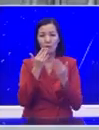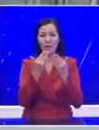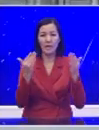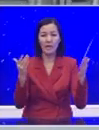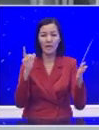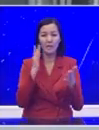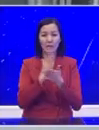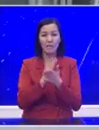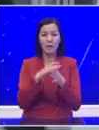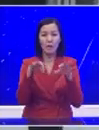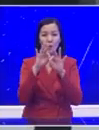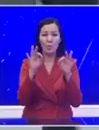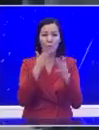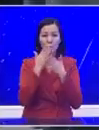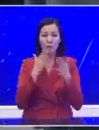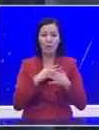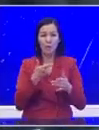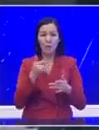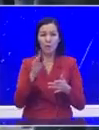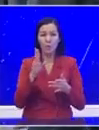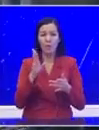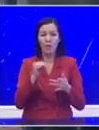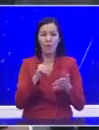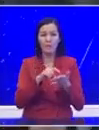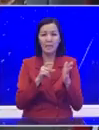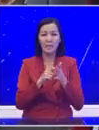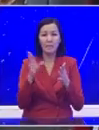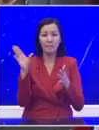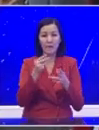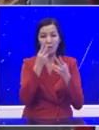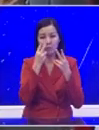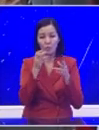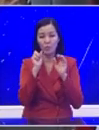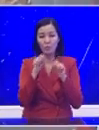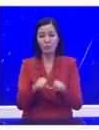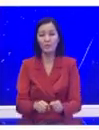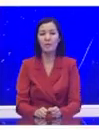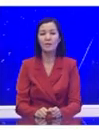бар. Өнер сүйер қауым Google арқылы галерея залдарын кең ауқымды форматта көре алады.